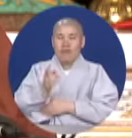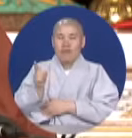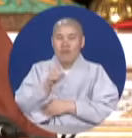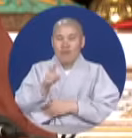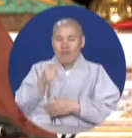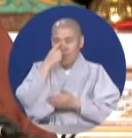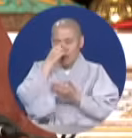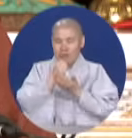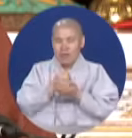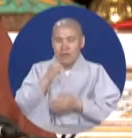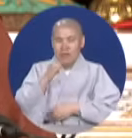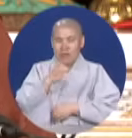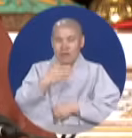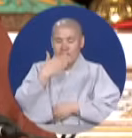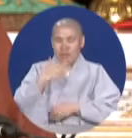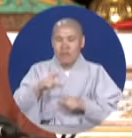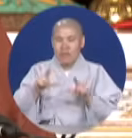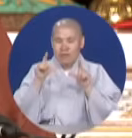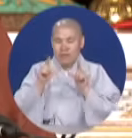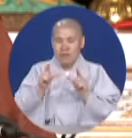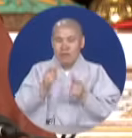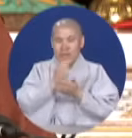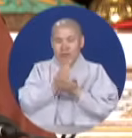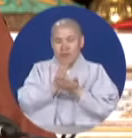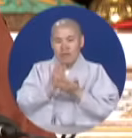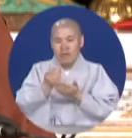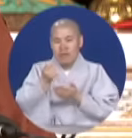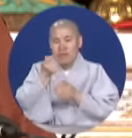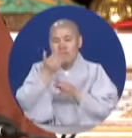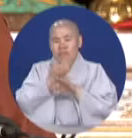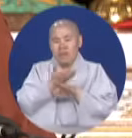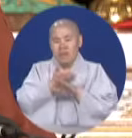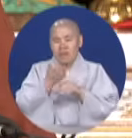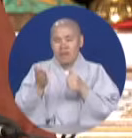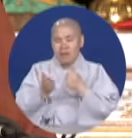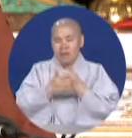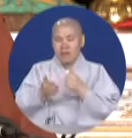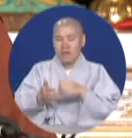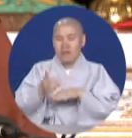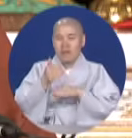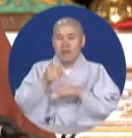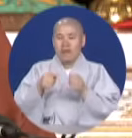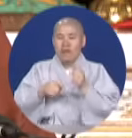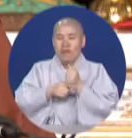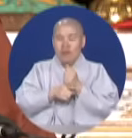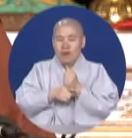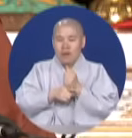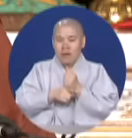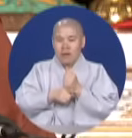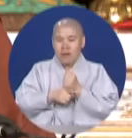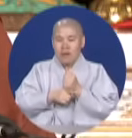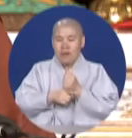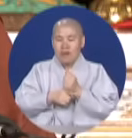설법이라고 그럽니다. 이게 왜 그러냐? 이 과학불교학의 결론이 다르기 때문에 그런 거예요.